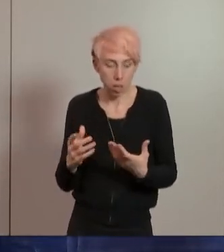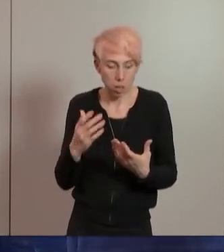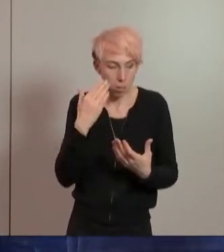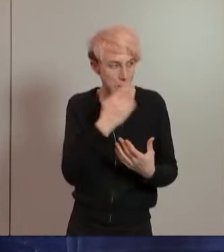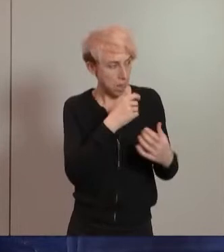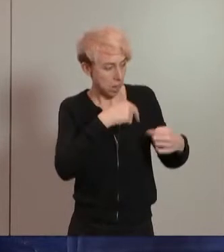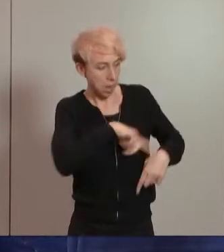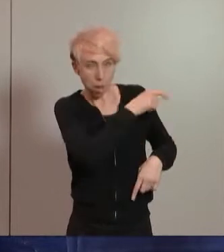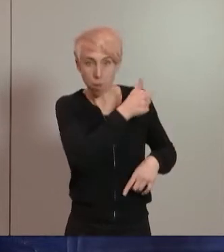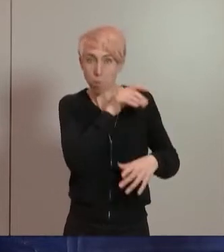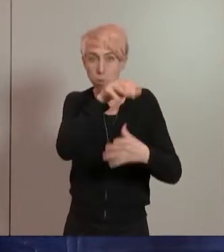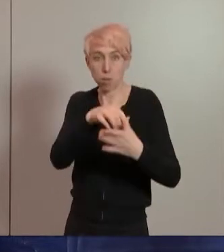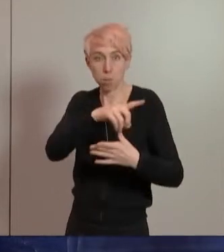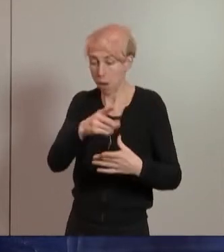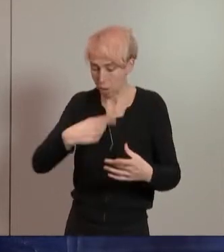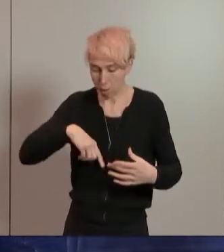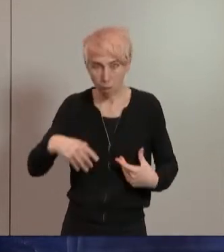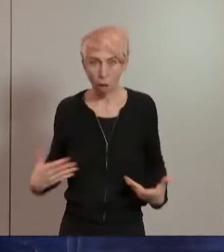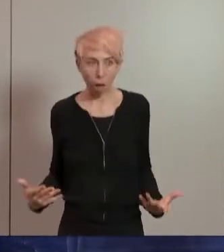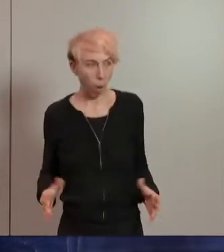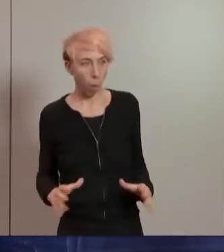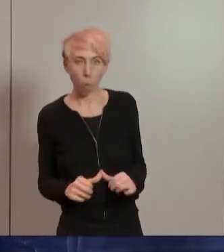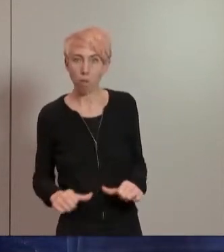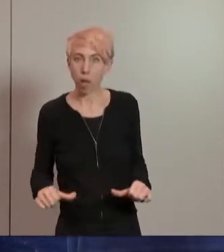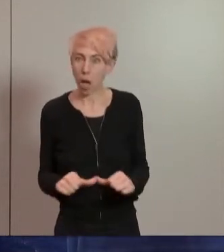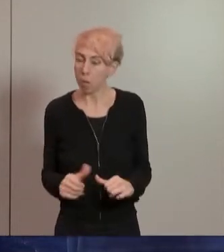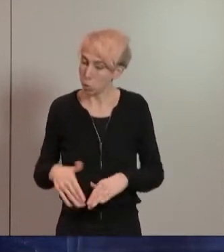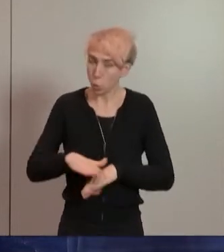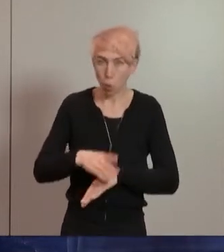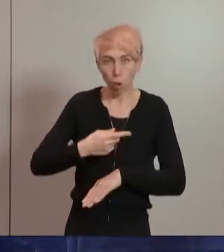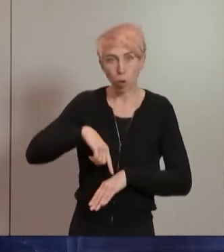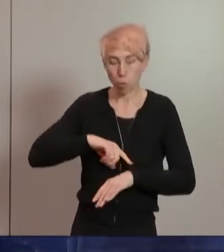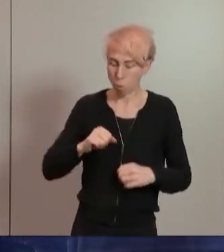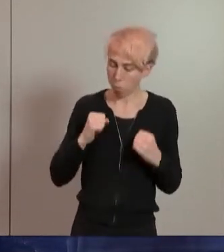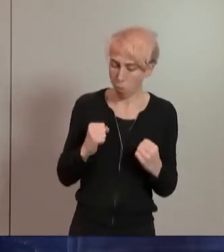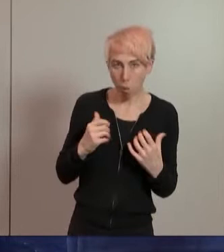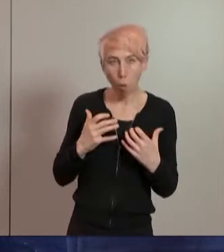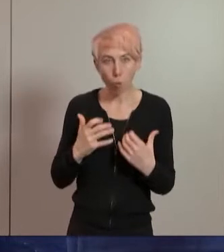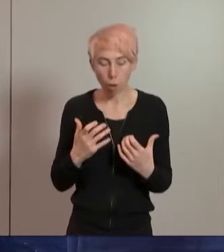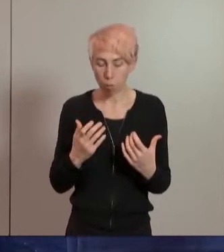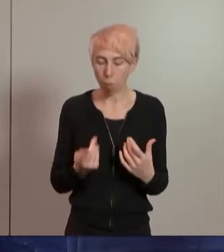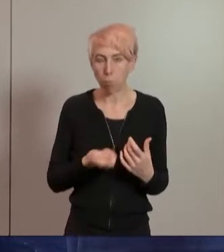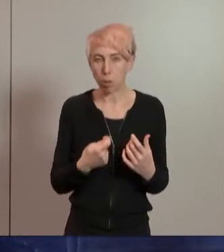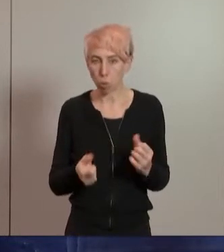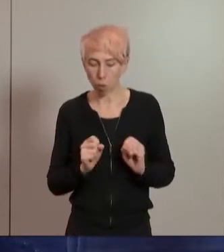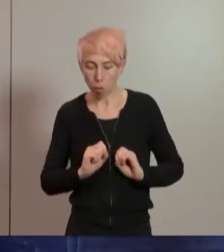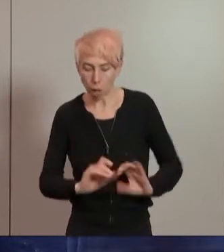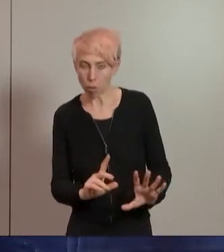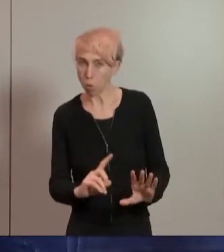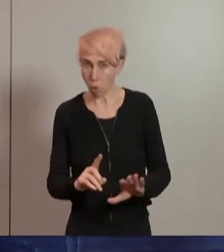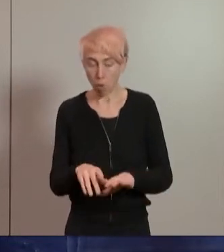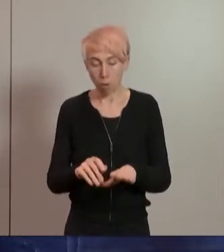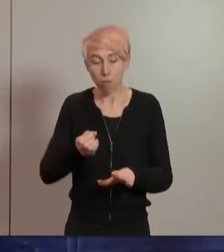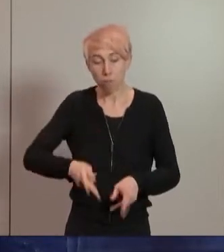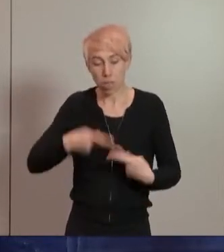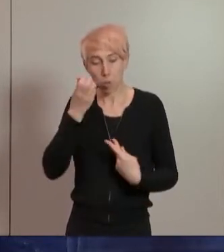faire. En même temps, nous sommes déterminés. Non, il n'y a pas rien qui est fait. Il y a un travail de prévention au quotidien qui